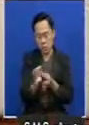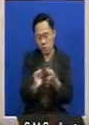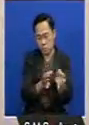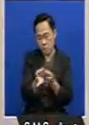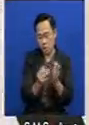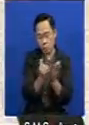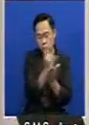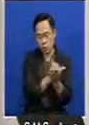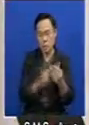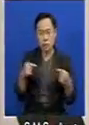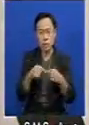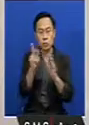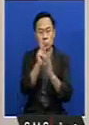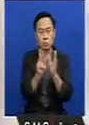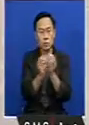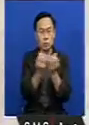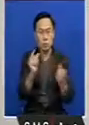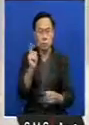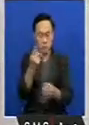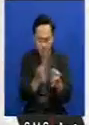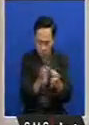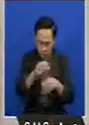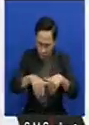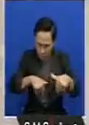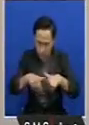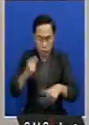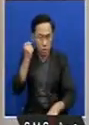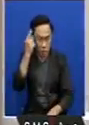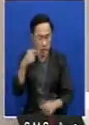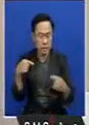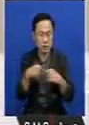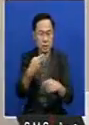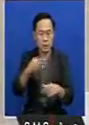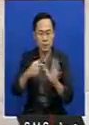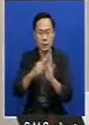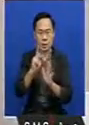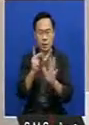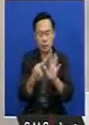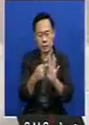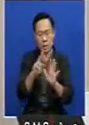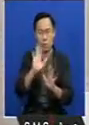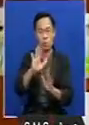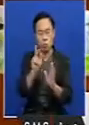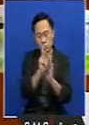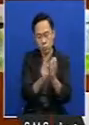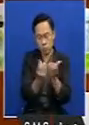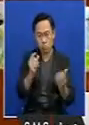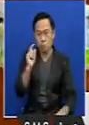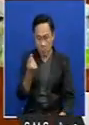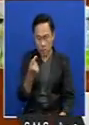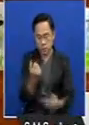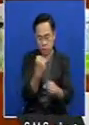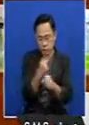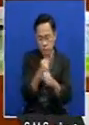สายชี้แจงหลักการสำคัญสร้างความเข้าใจในรารัฐธรรมนูญฉบับล่าสุดที่เพิ่งจะเขียนเสร็จเป็นที่เรียบร้อย